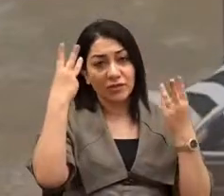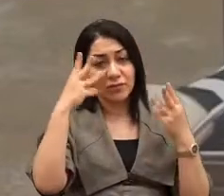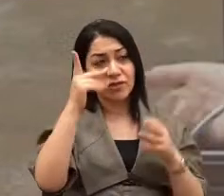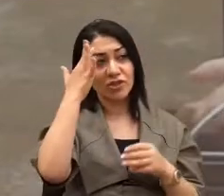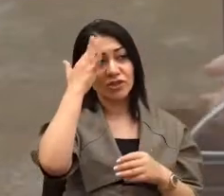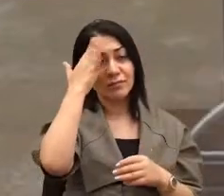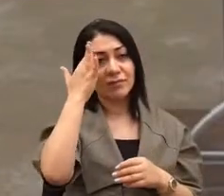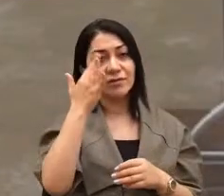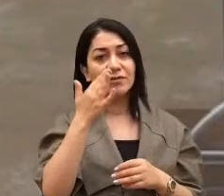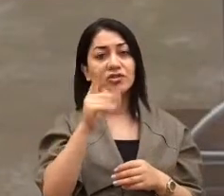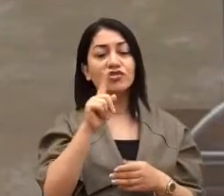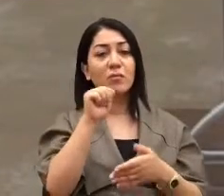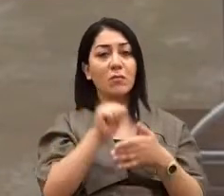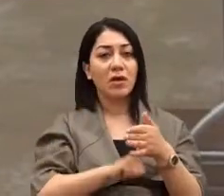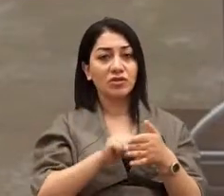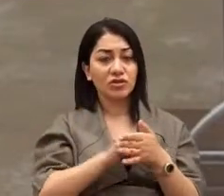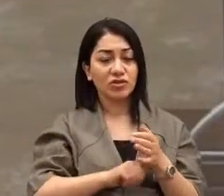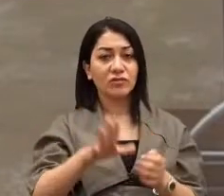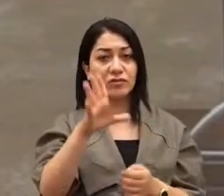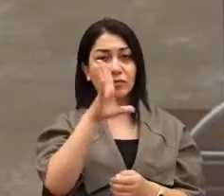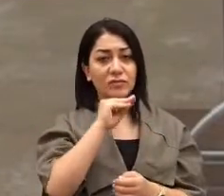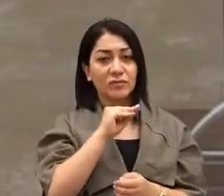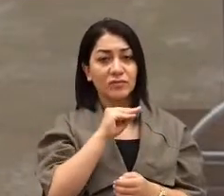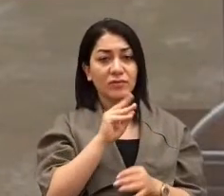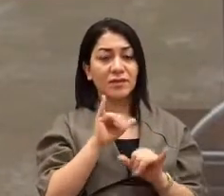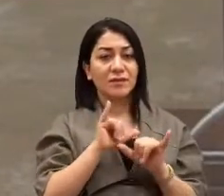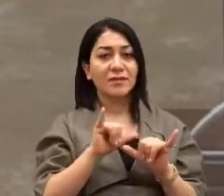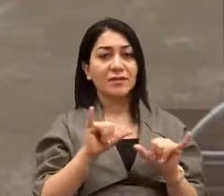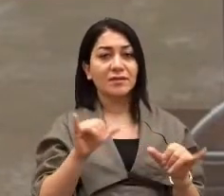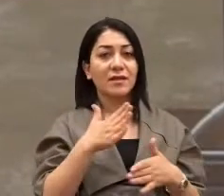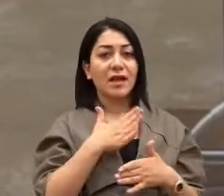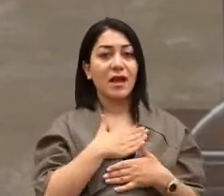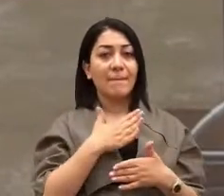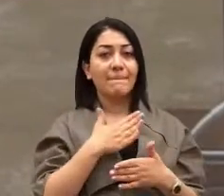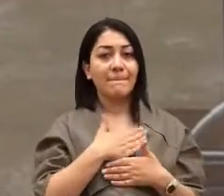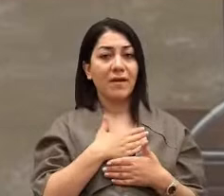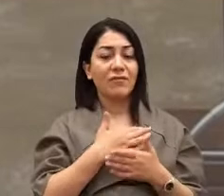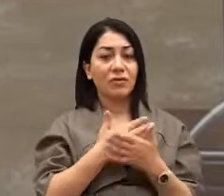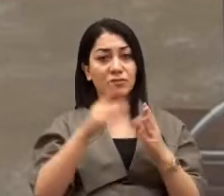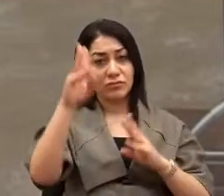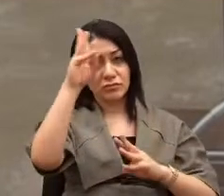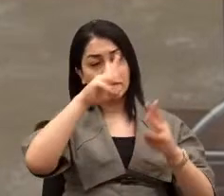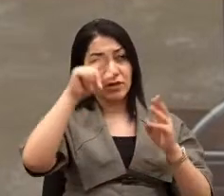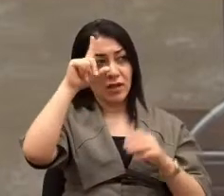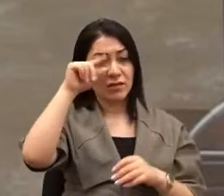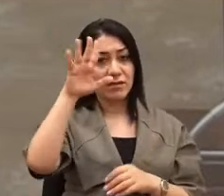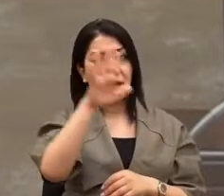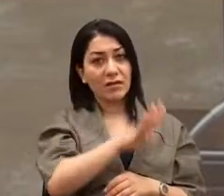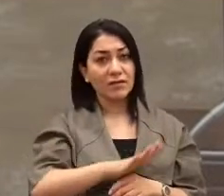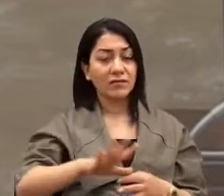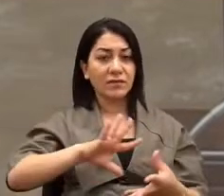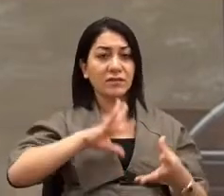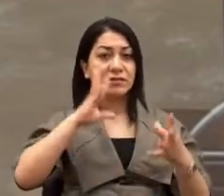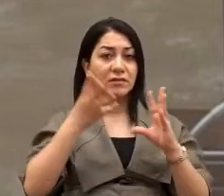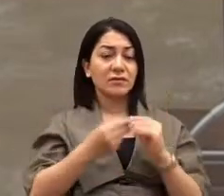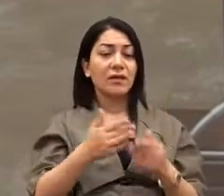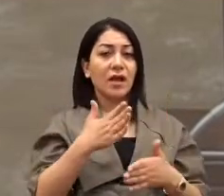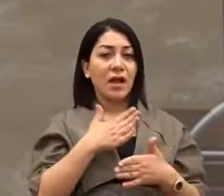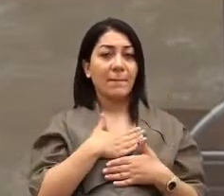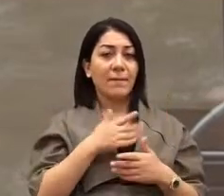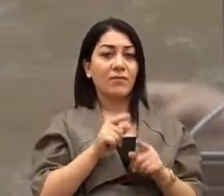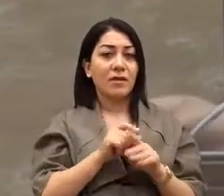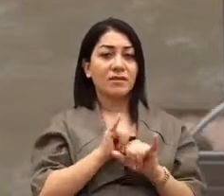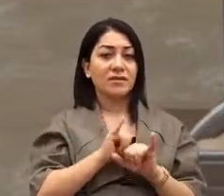ինչ նպատակներով և ինչ պատճառներով կարող ենք ընդլայնել կամավորների բազմազանությունը Հայաստանում և ընդհանրապես